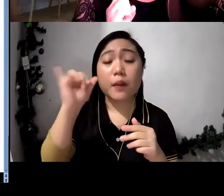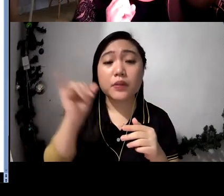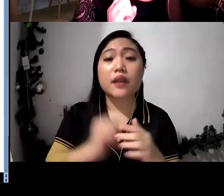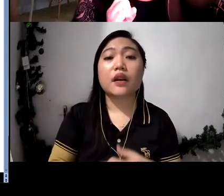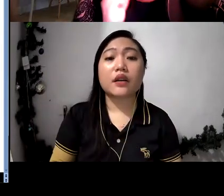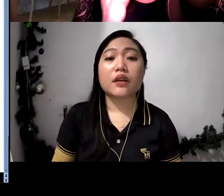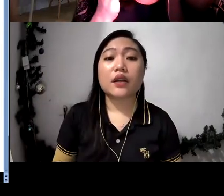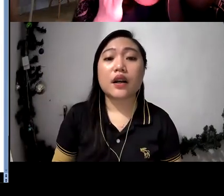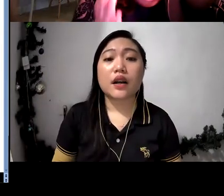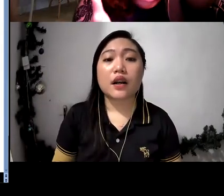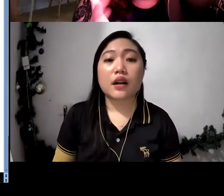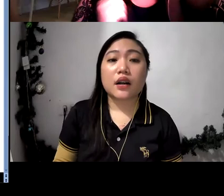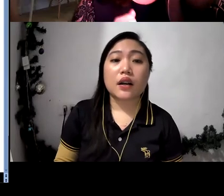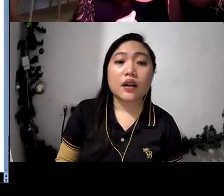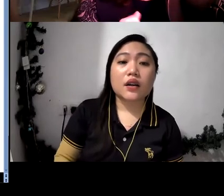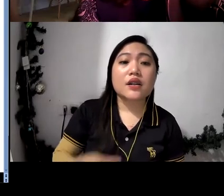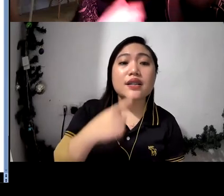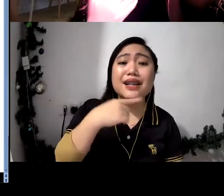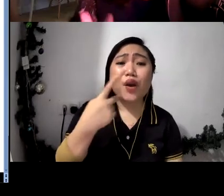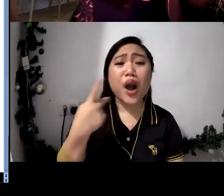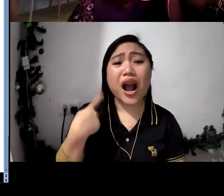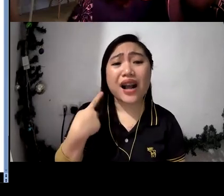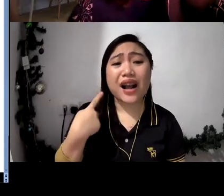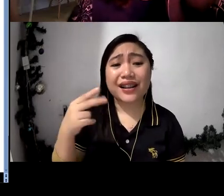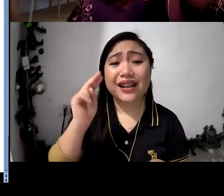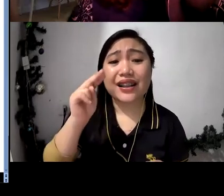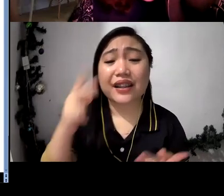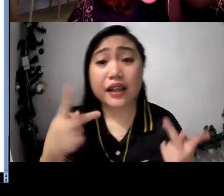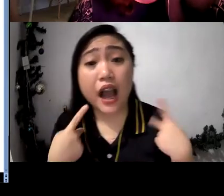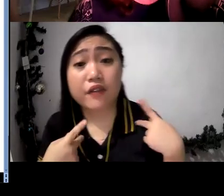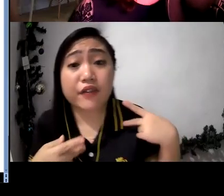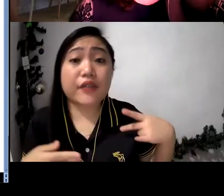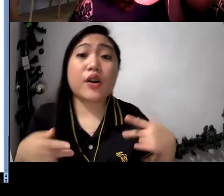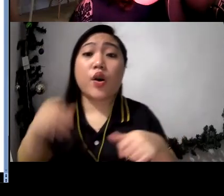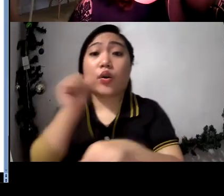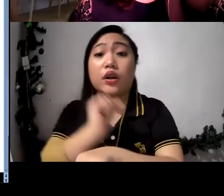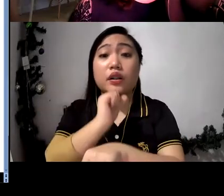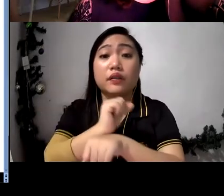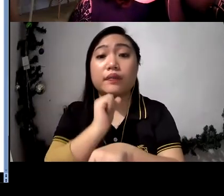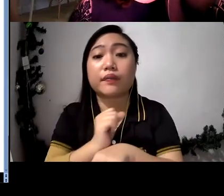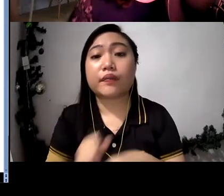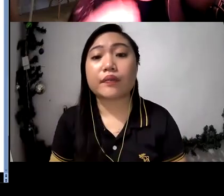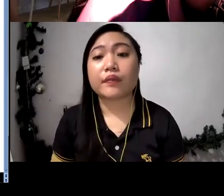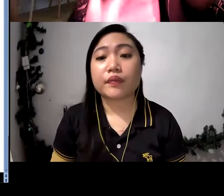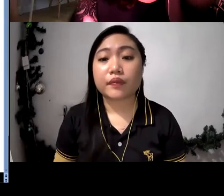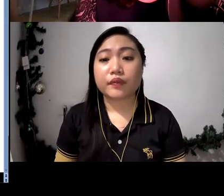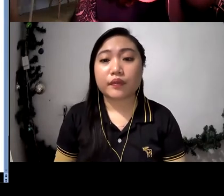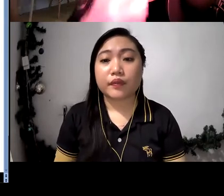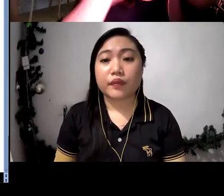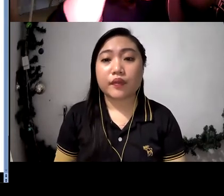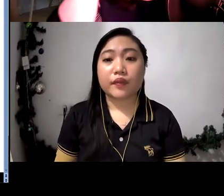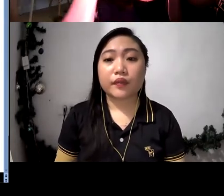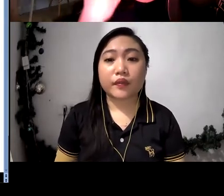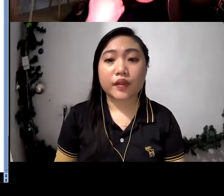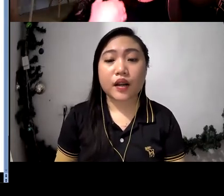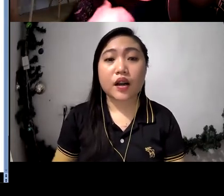yung mas importanteng may trabaho, no? May mga ganun, ano? So may mga kaakibat na situation na